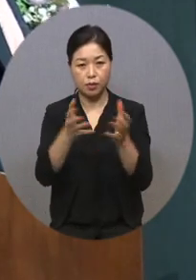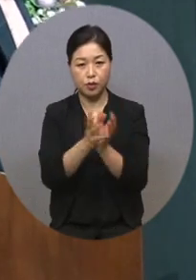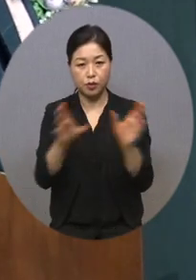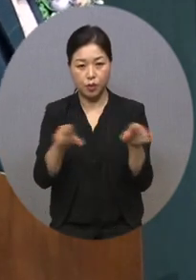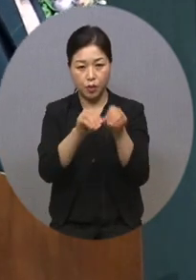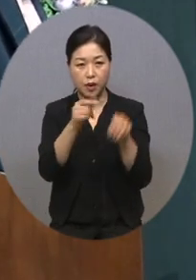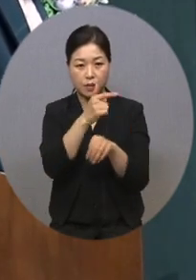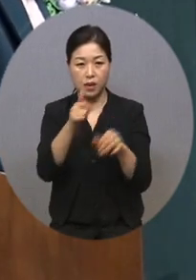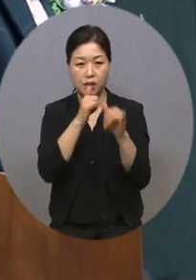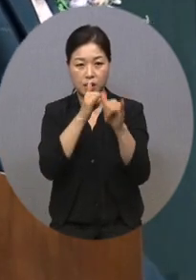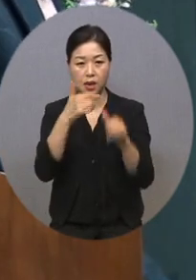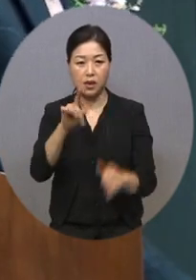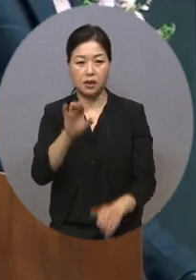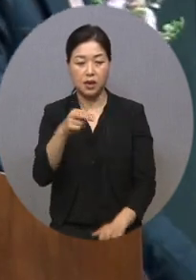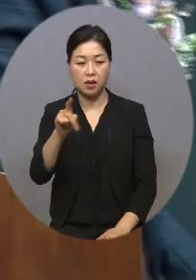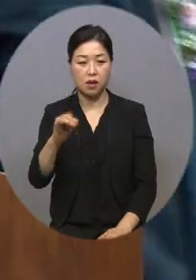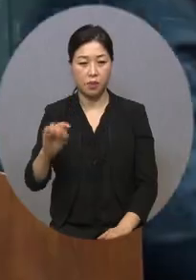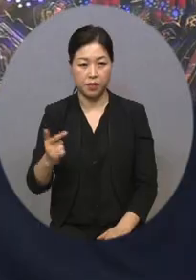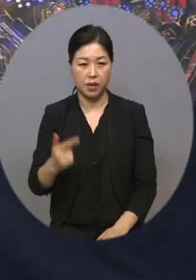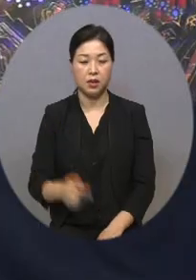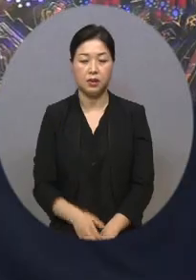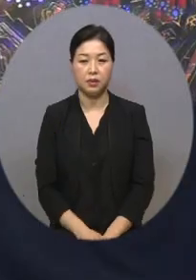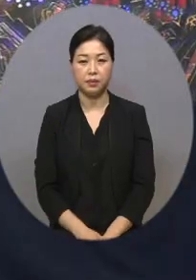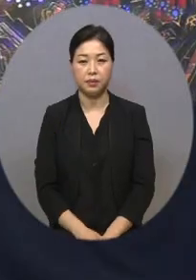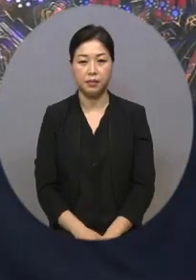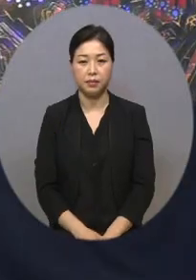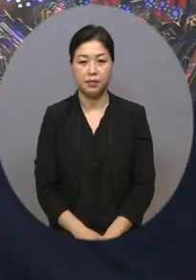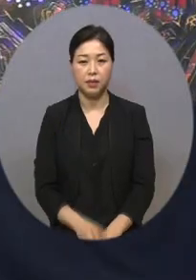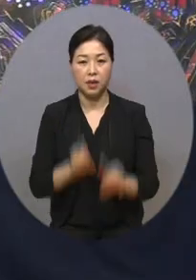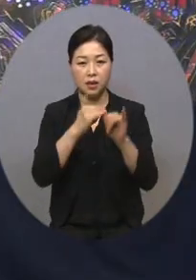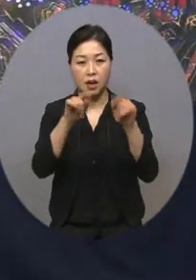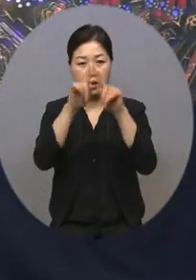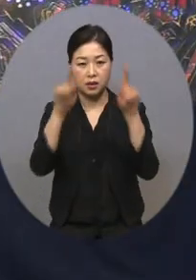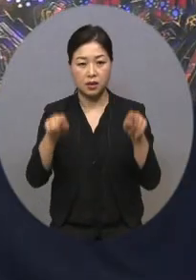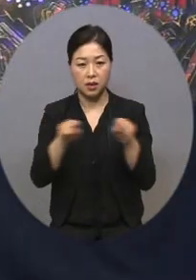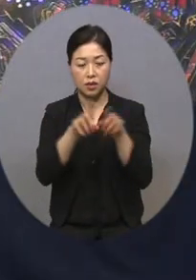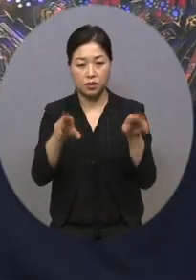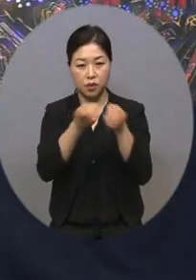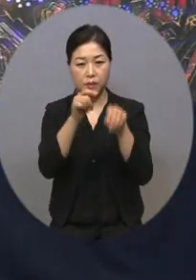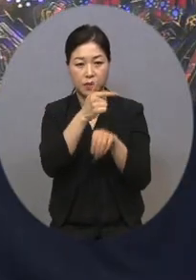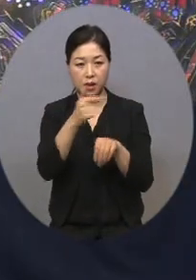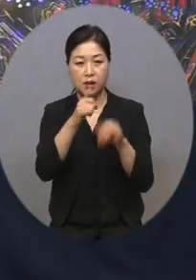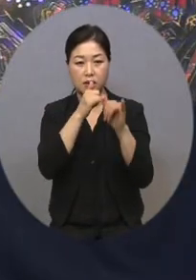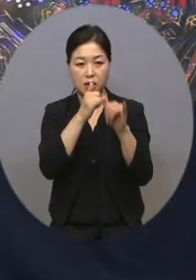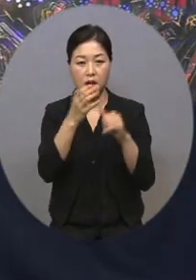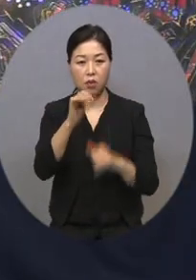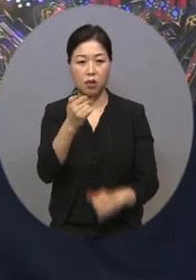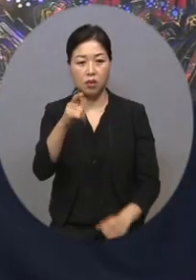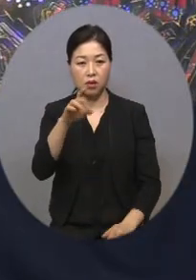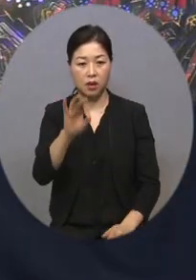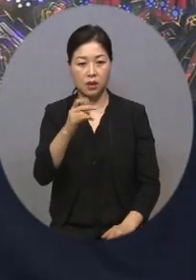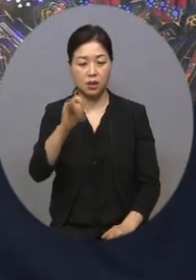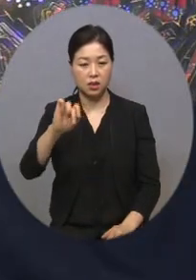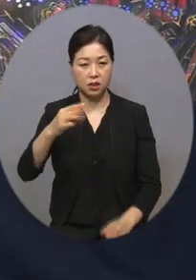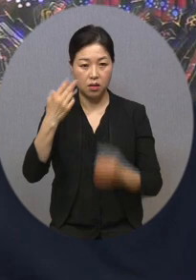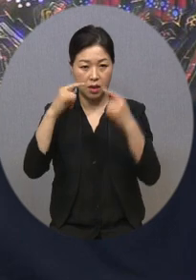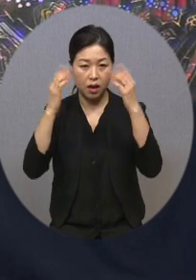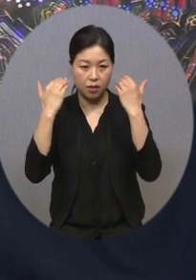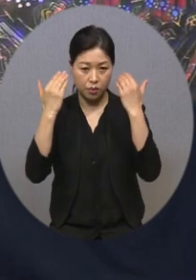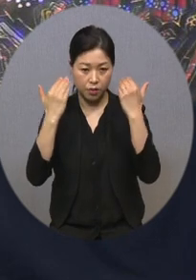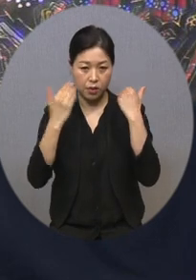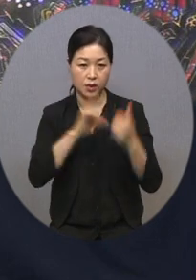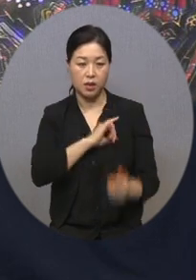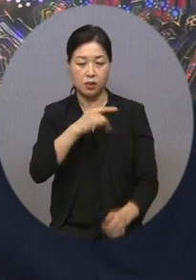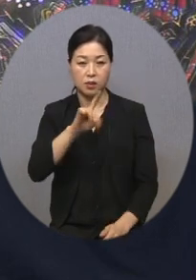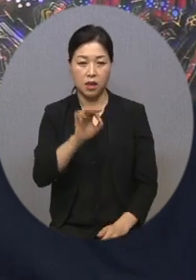종합대상 장성빈님입니다. 상장 종합대상 원광디지털대학교